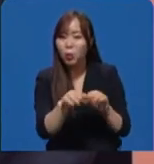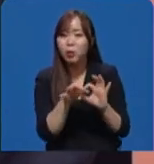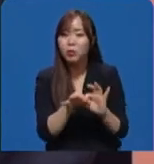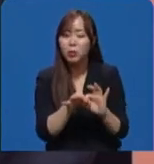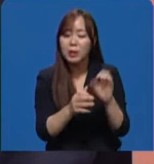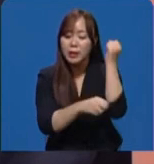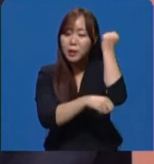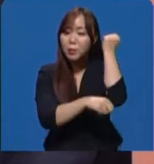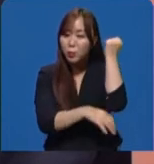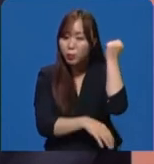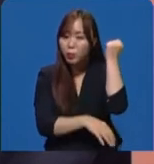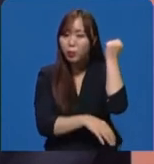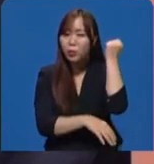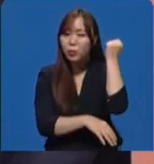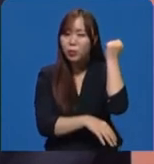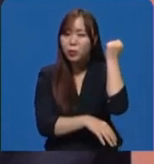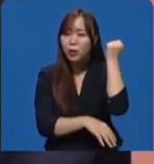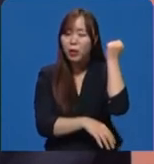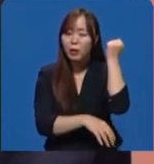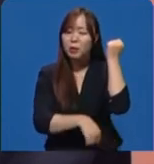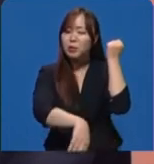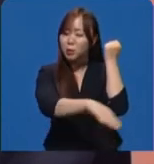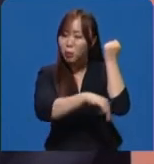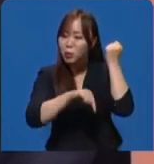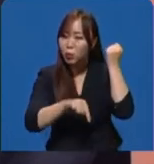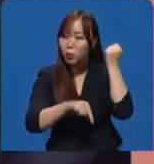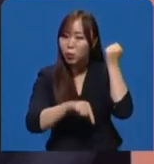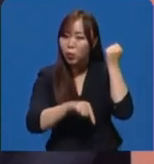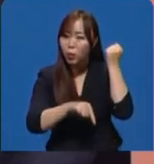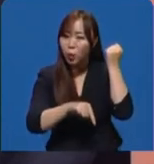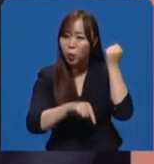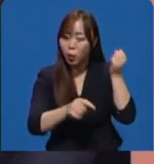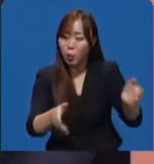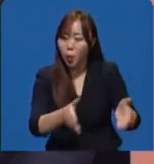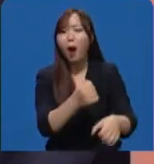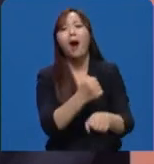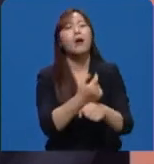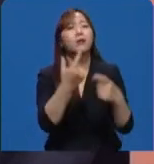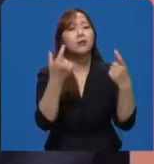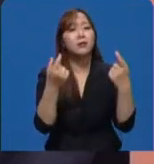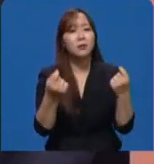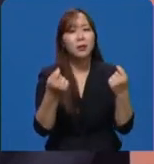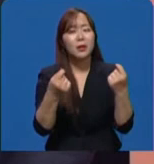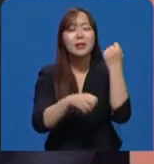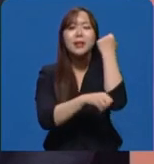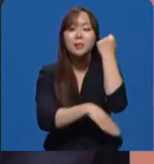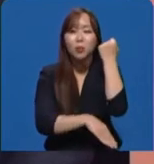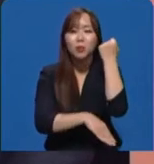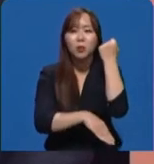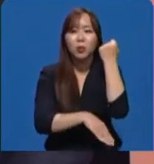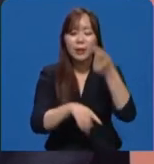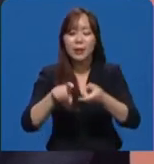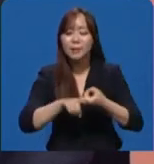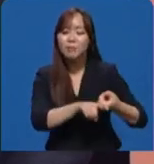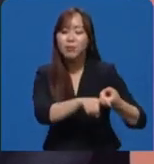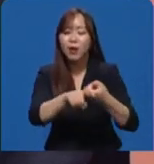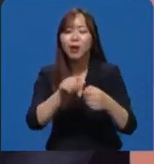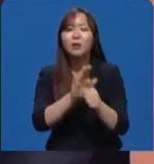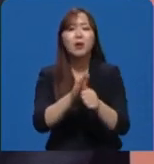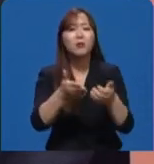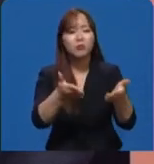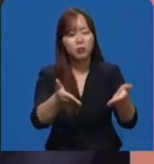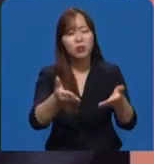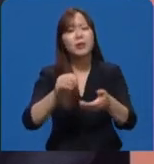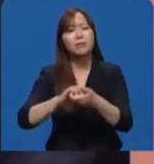그 기본 뭐랄까요 바탕에 그 시드머니를 댄다든지 이런 그 기본적인 인프라를 까는 역할에